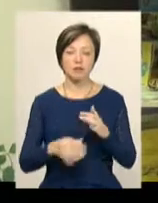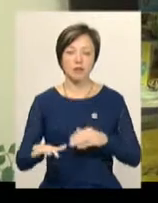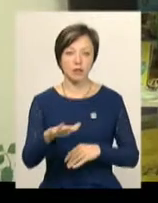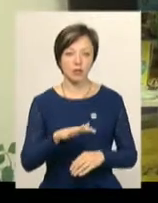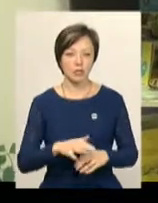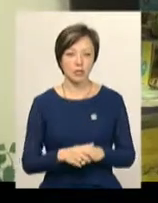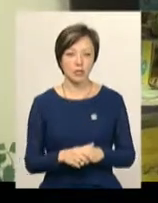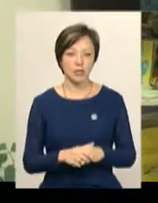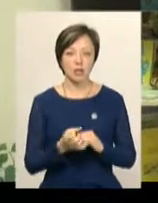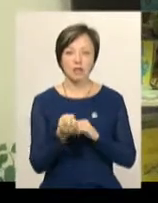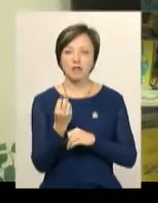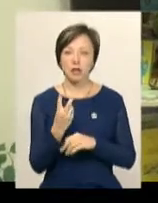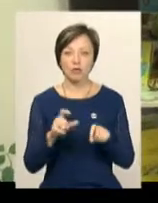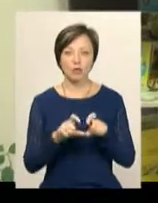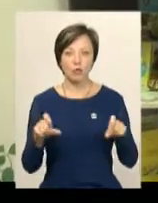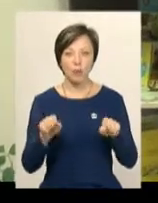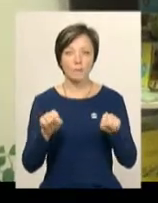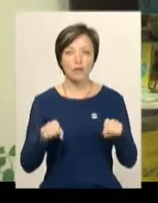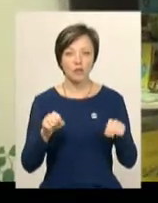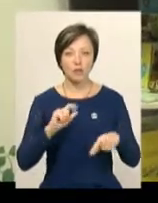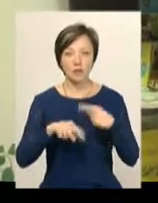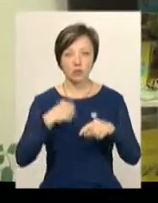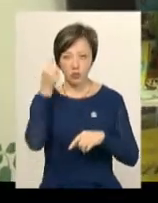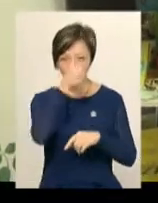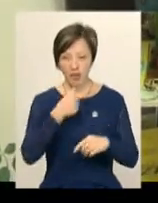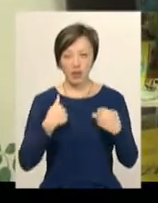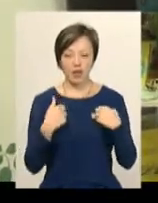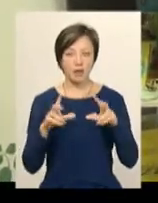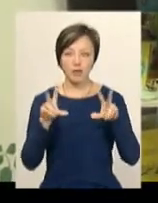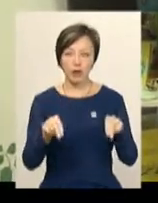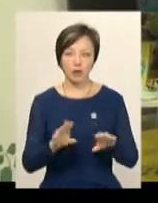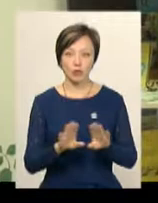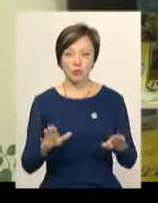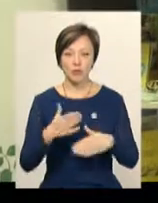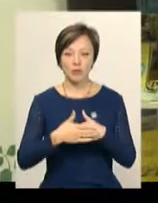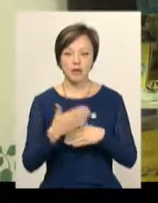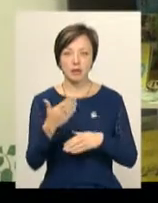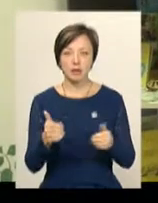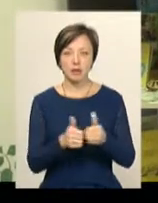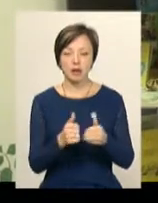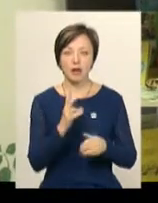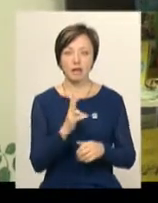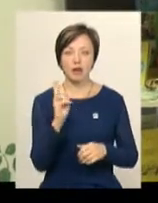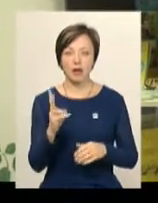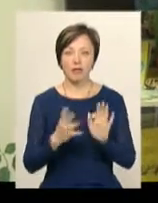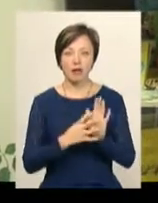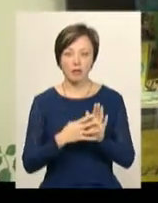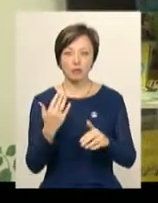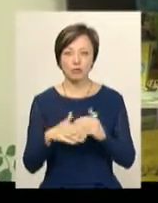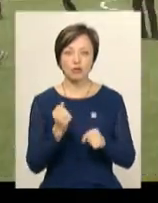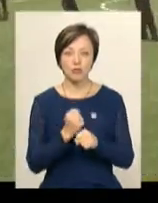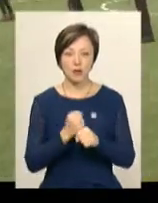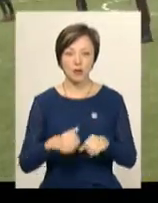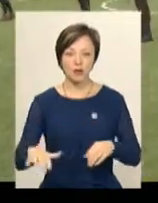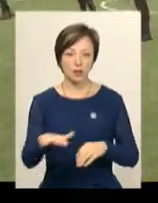майданчик. 12-та школа, можливо, на другий рік, але я вам цього не гарантую, тому що біля них недалеко є НВК-9, яким вже зробили